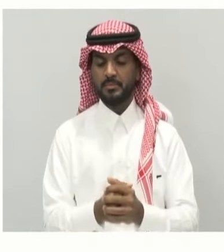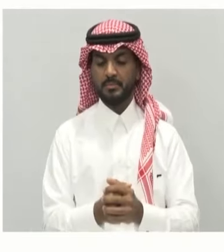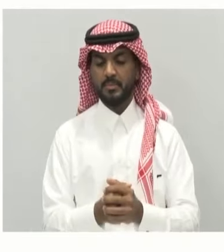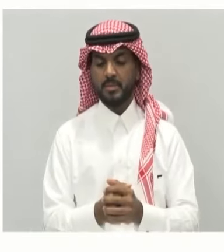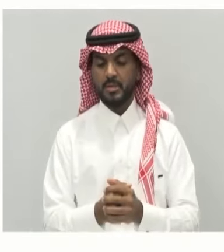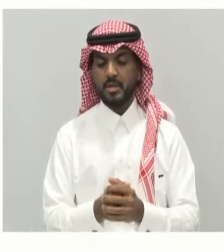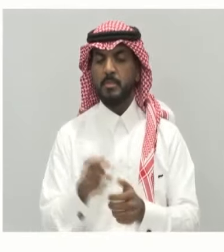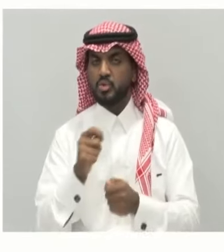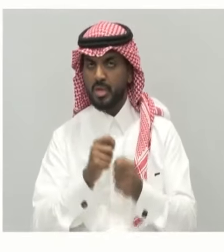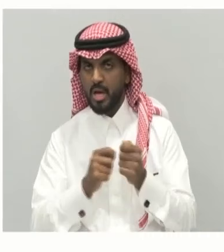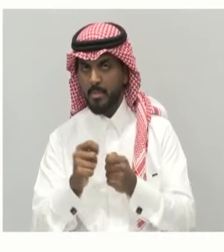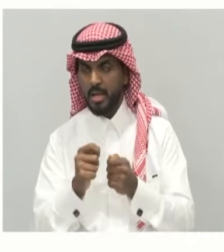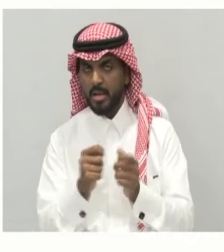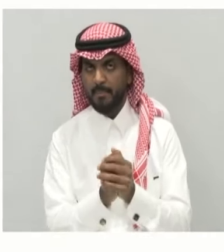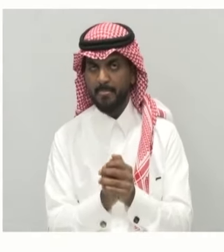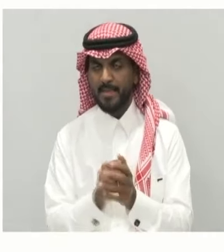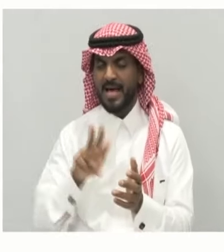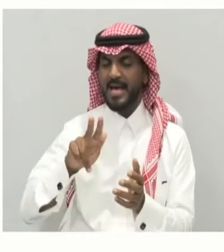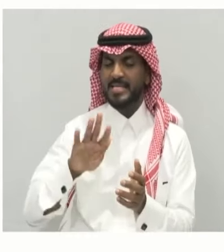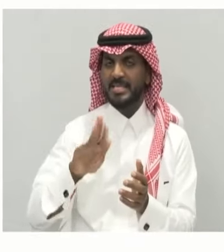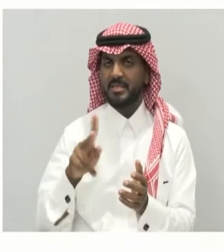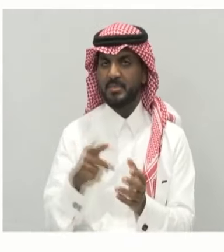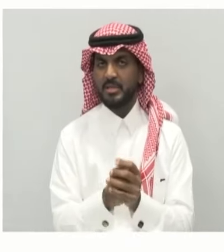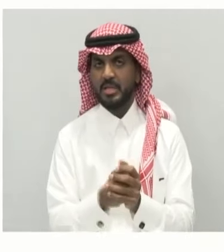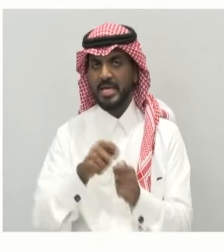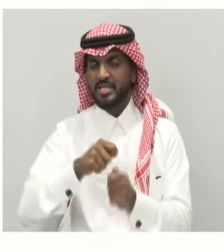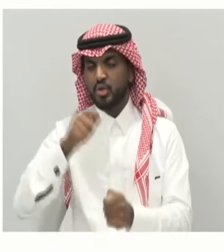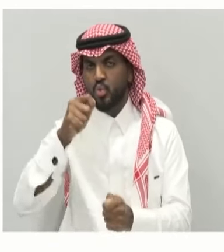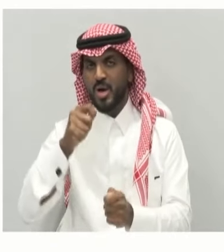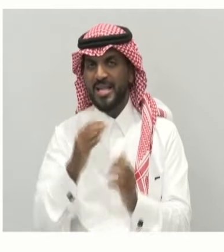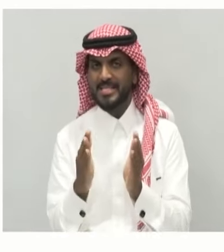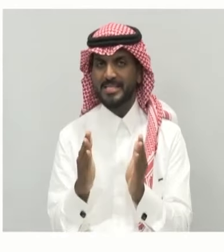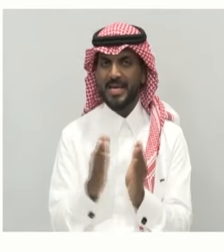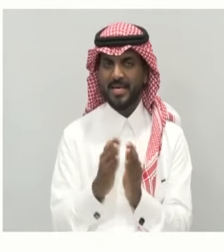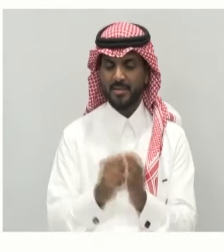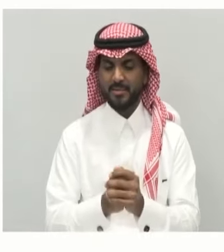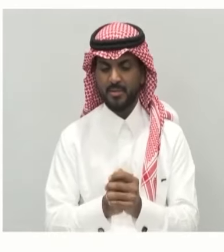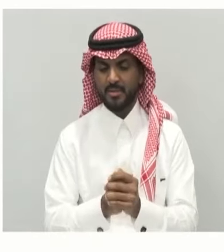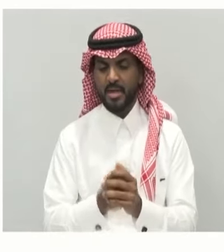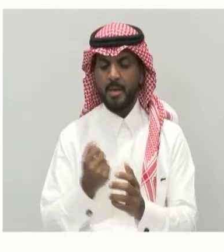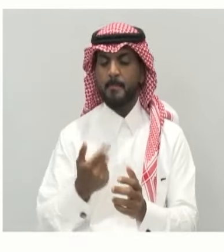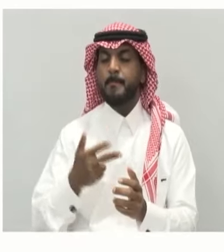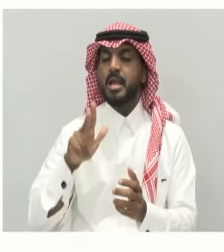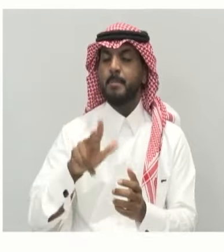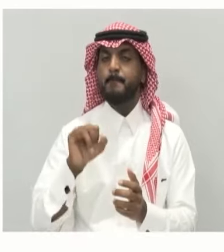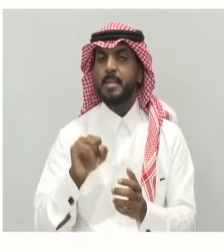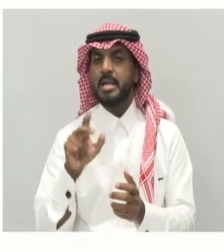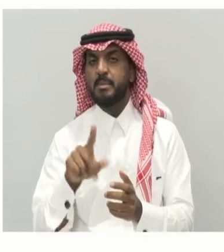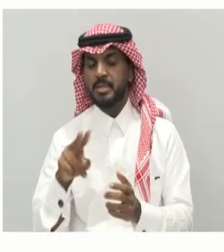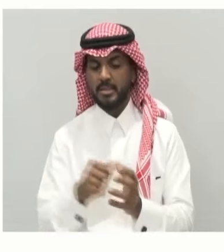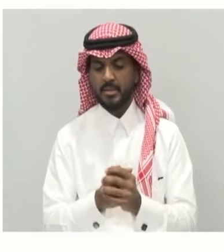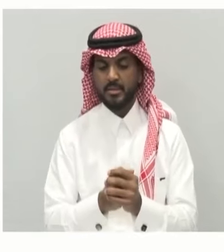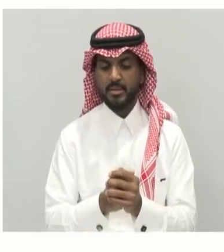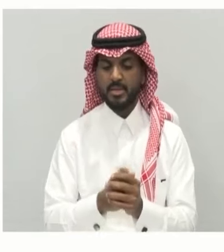الله كما يستعمل السنتيمتر لقياس الاطوال الصغيره اما المليمتر فيستعمل قياس